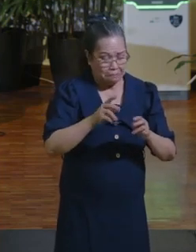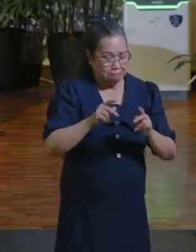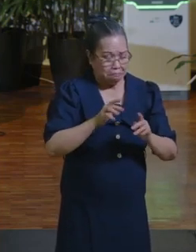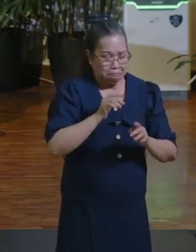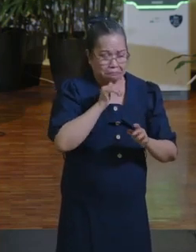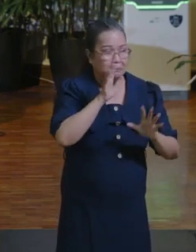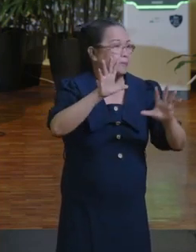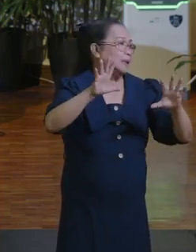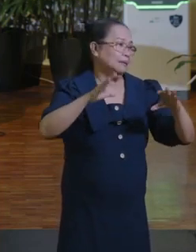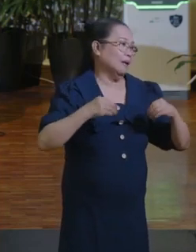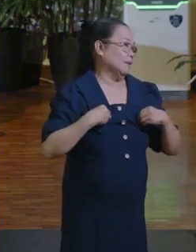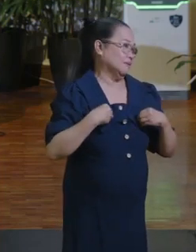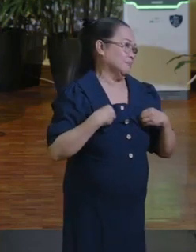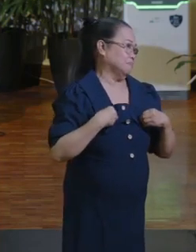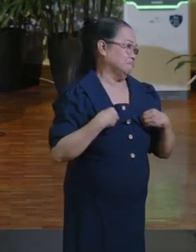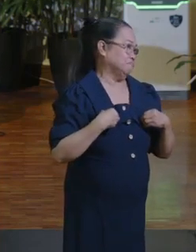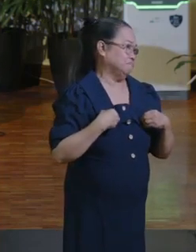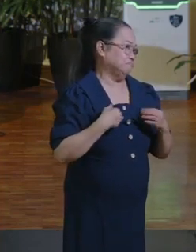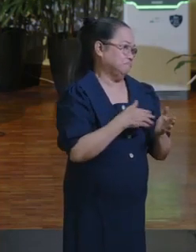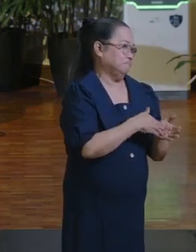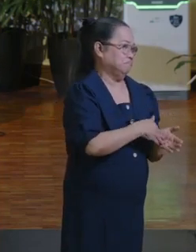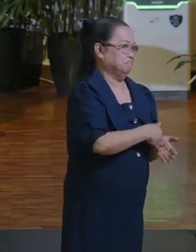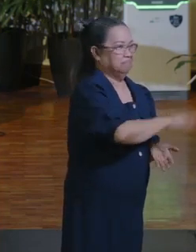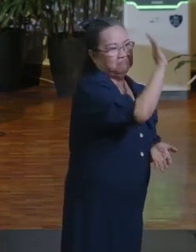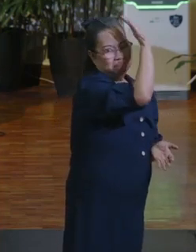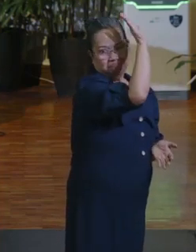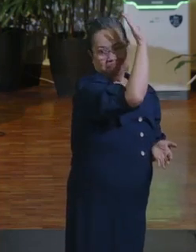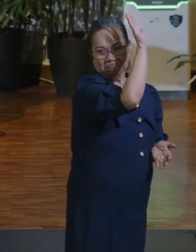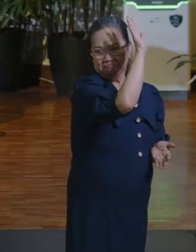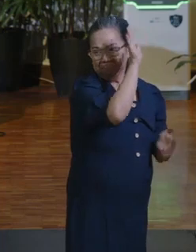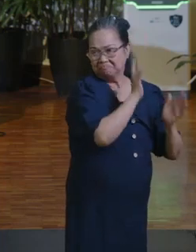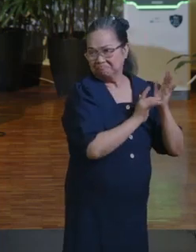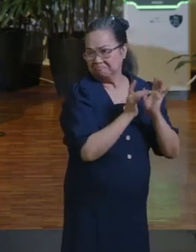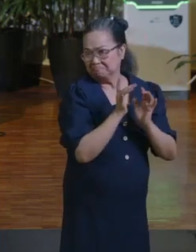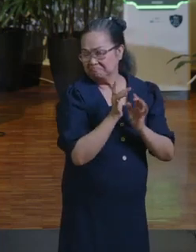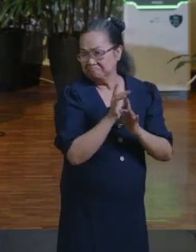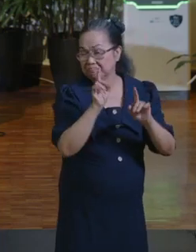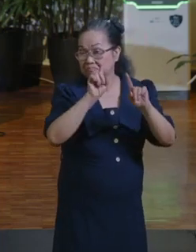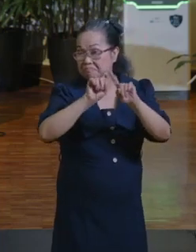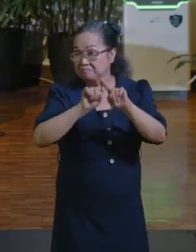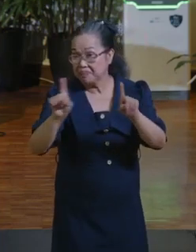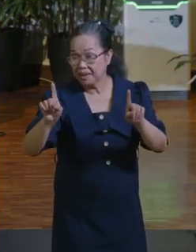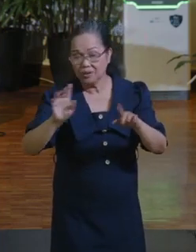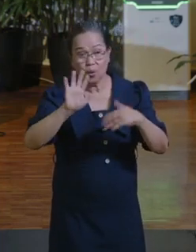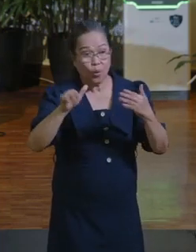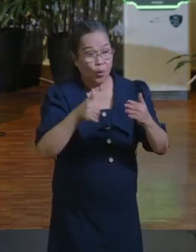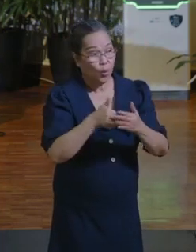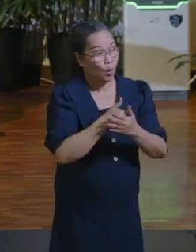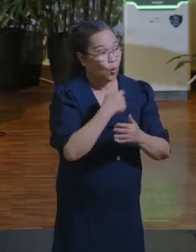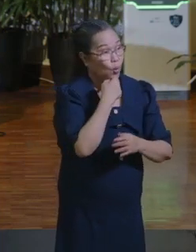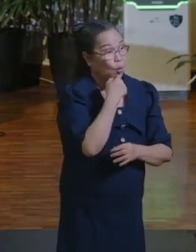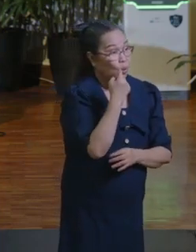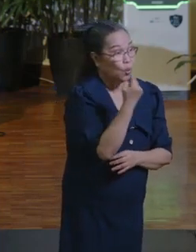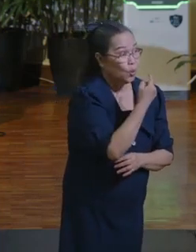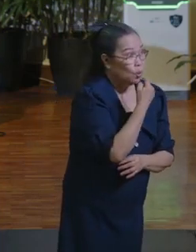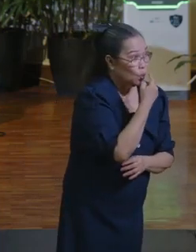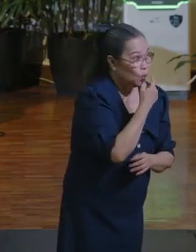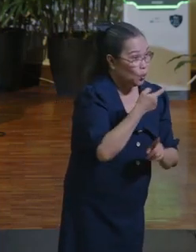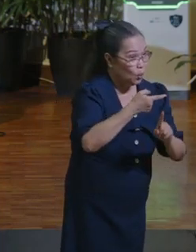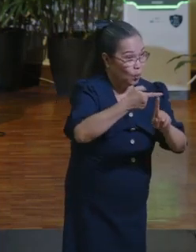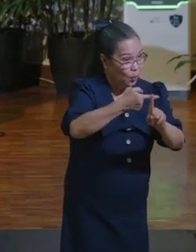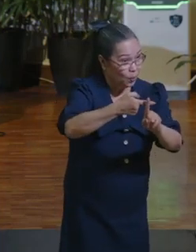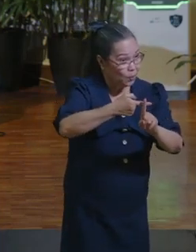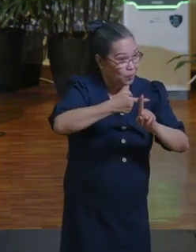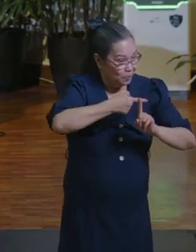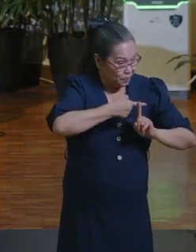people did not receive Him. But, sabi sa verse 12, to all who did receive